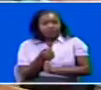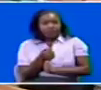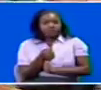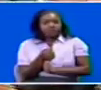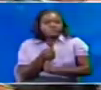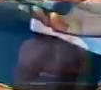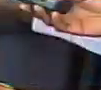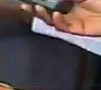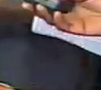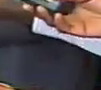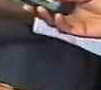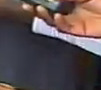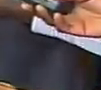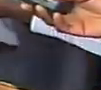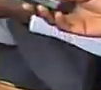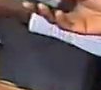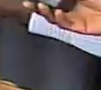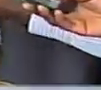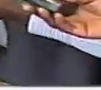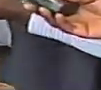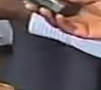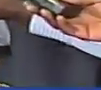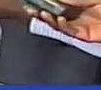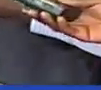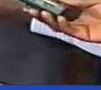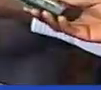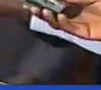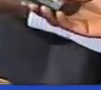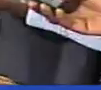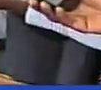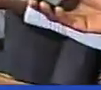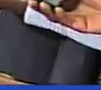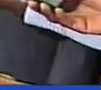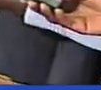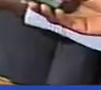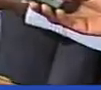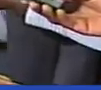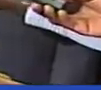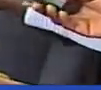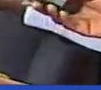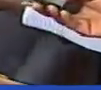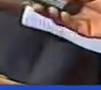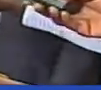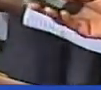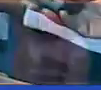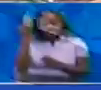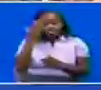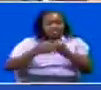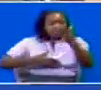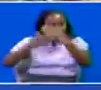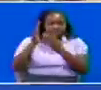Solidarity! Forever! Now say like never before. Solidarity! Forever! Wahadhiri wa vyuo vikuu vya